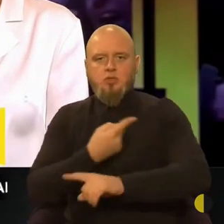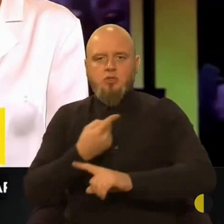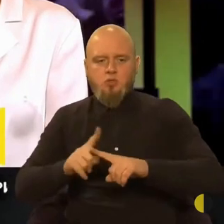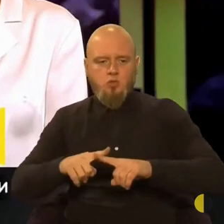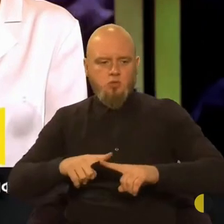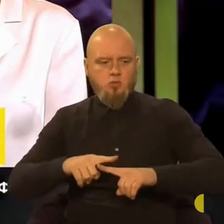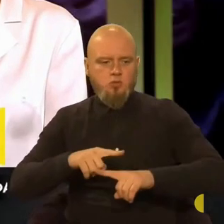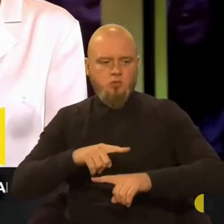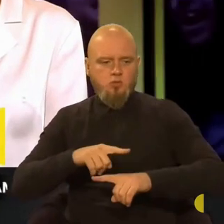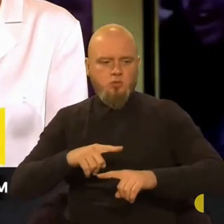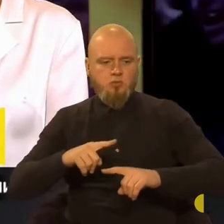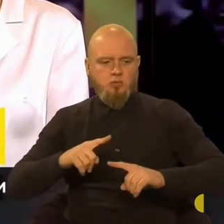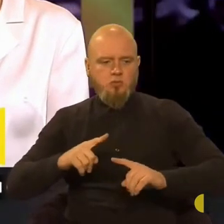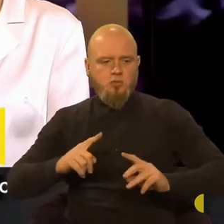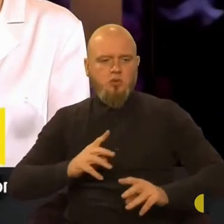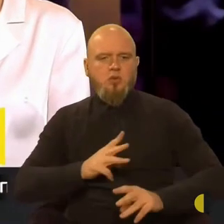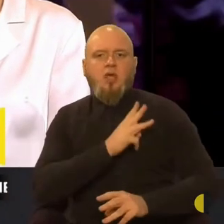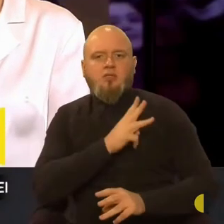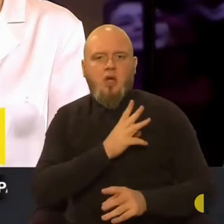наснагою,